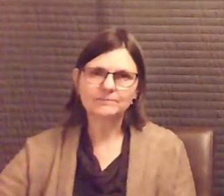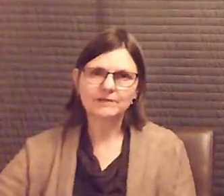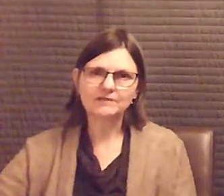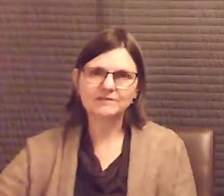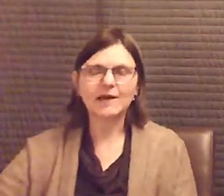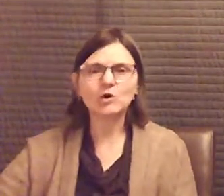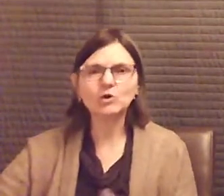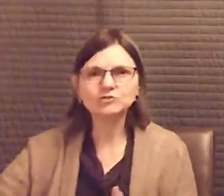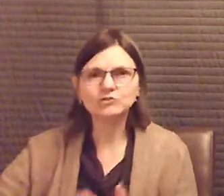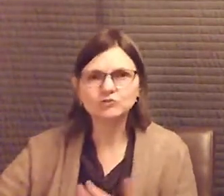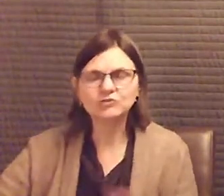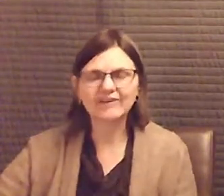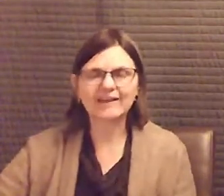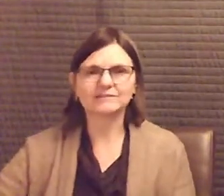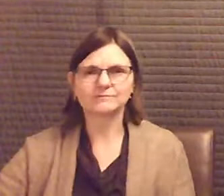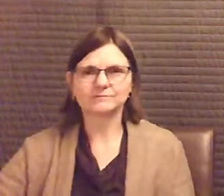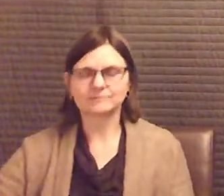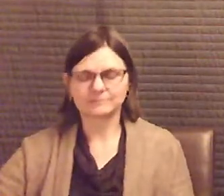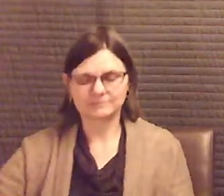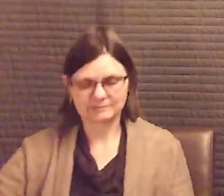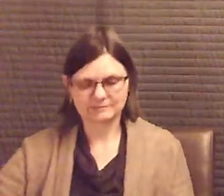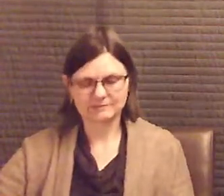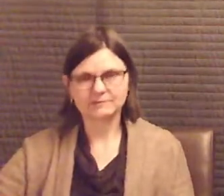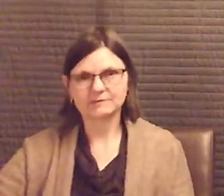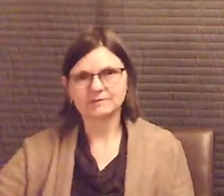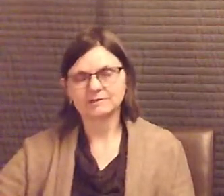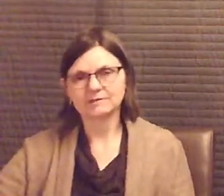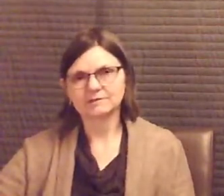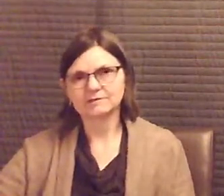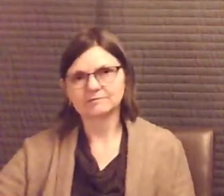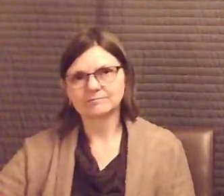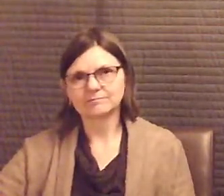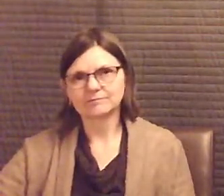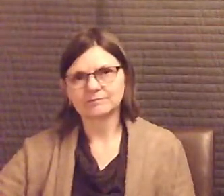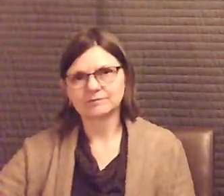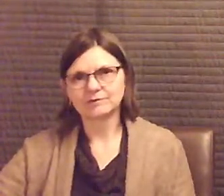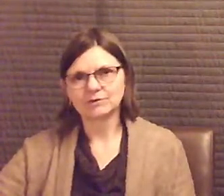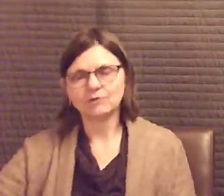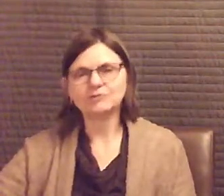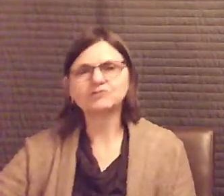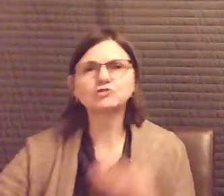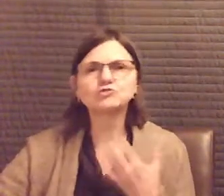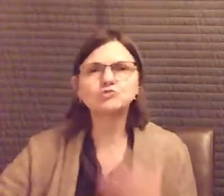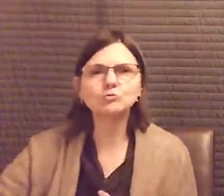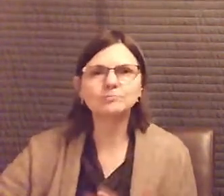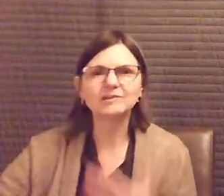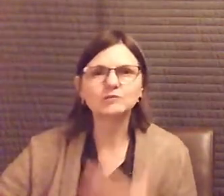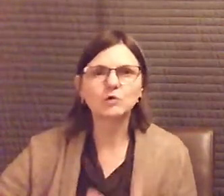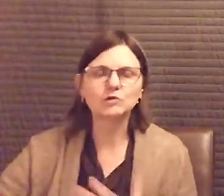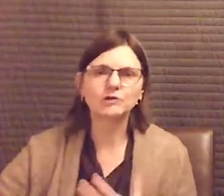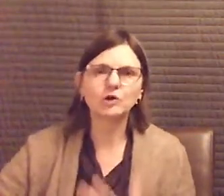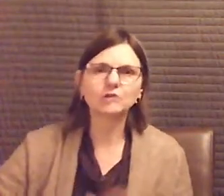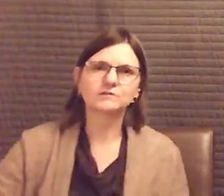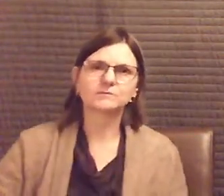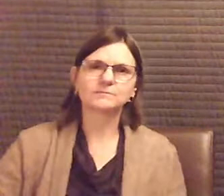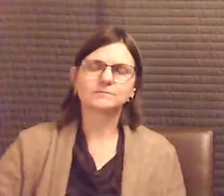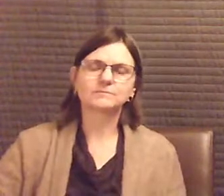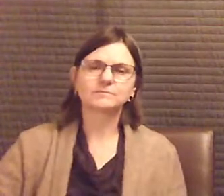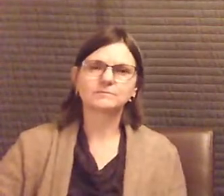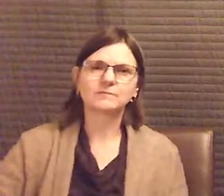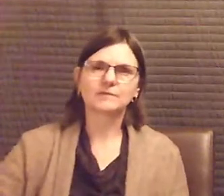god zich aan god toe te wijden orly spanten wat 's morgens iets te doen met de woorden van god